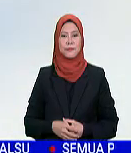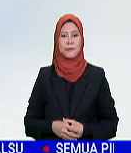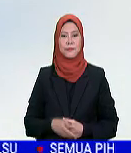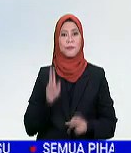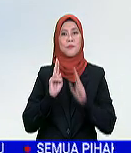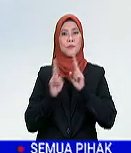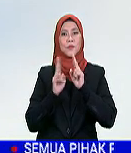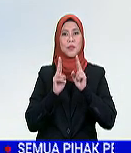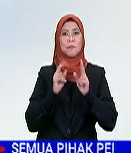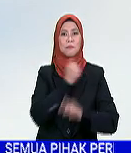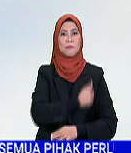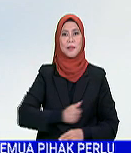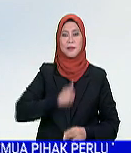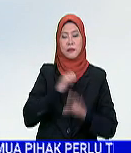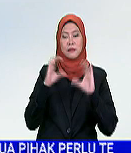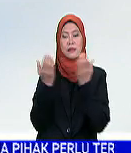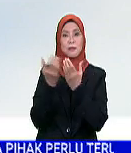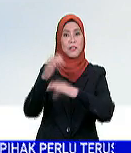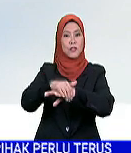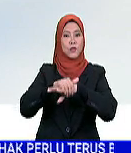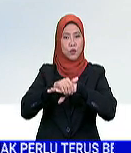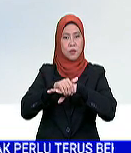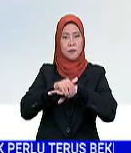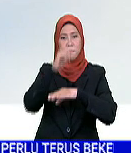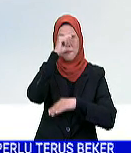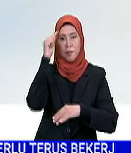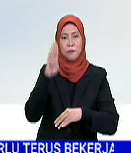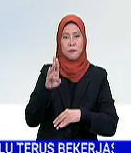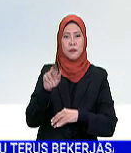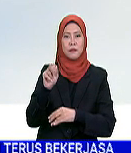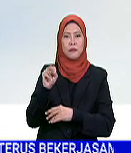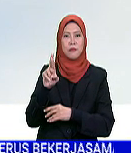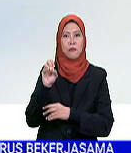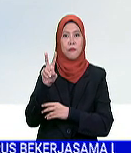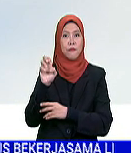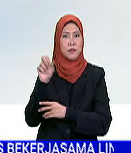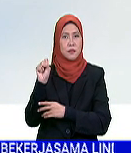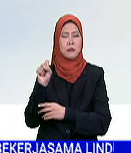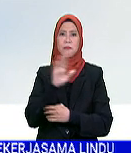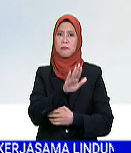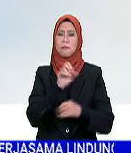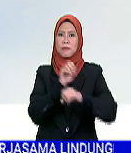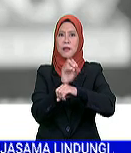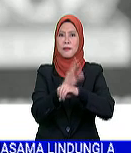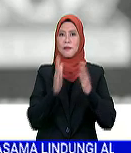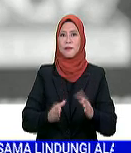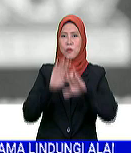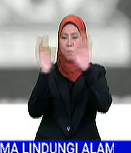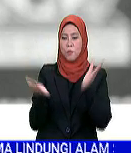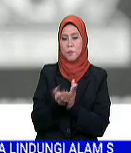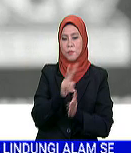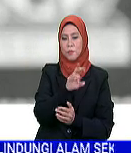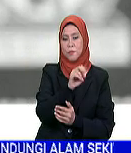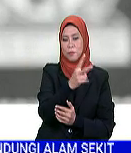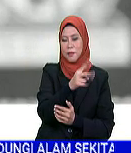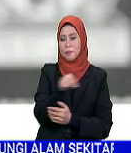turut mengucapkan takziah kelab Inggeris Blackburn Rovers. Mendiang pernah berkhidmat bersama kelab tersebut sebagai penasihat global pada 2012